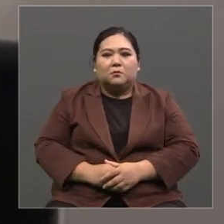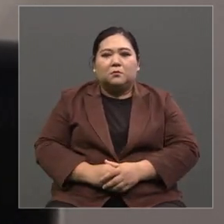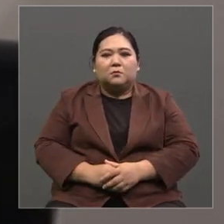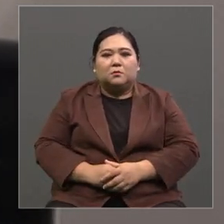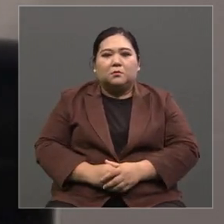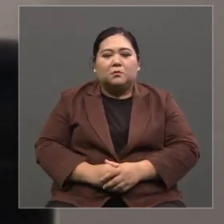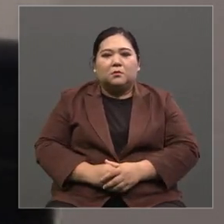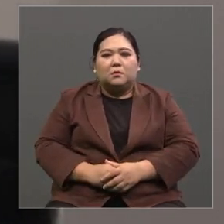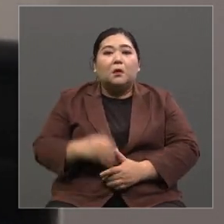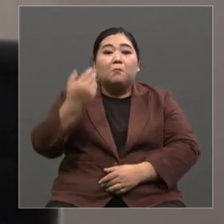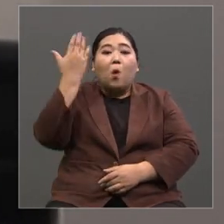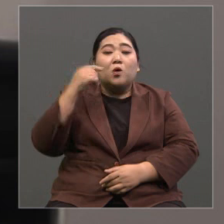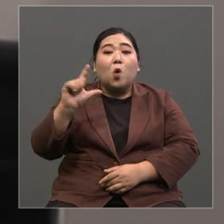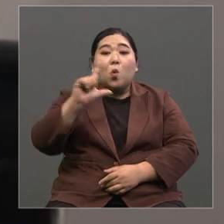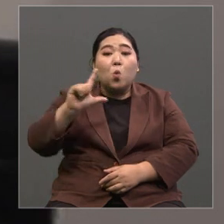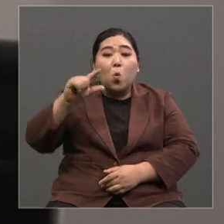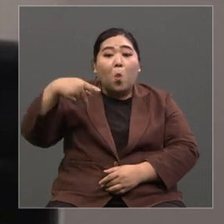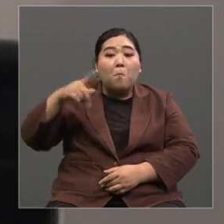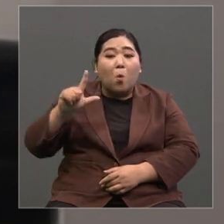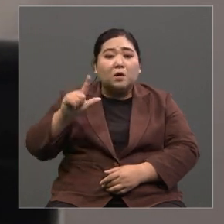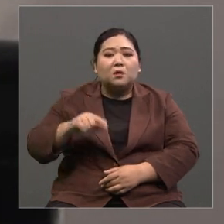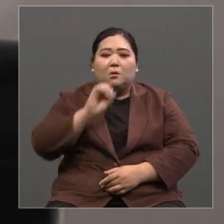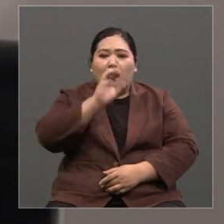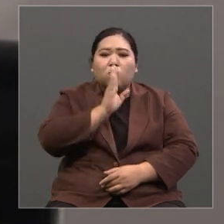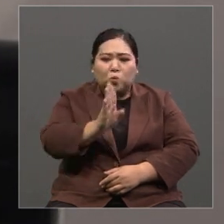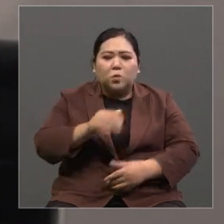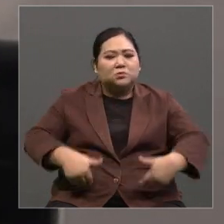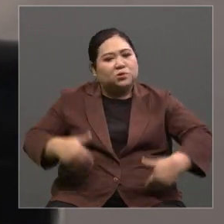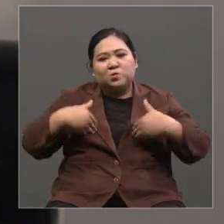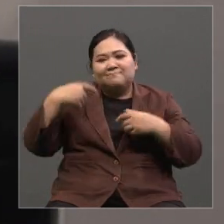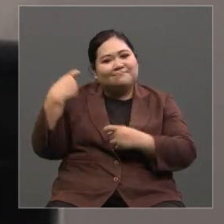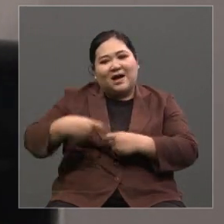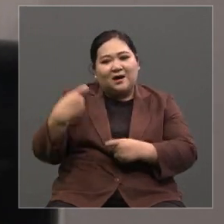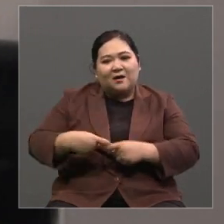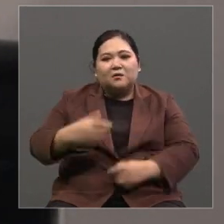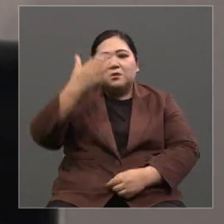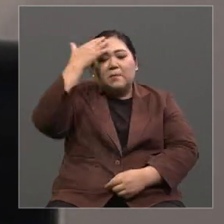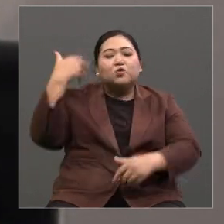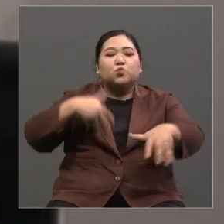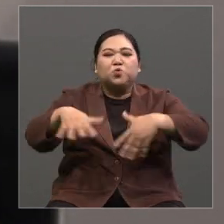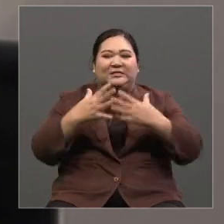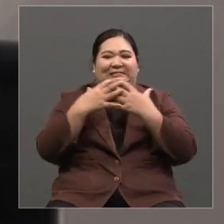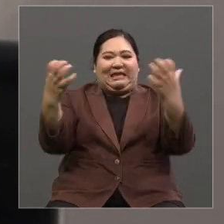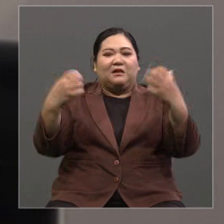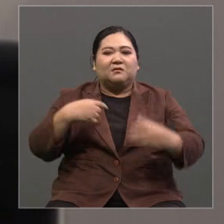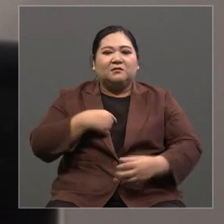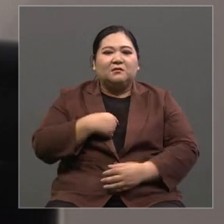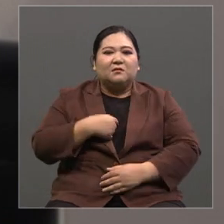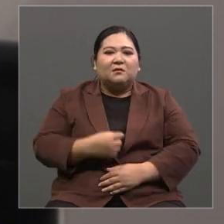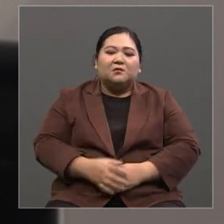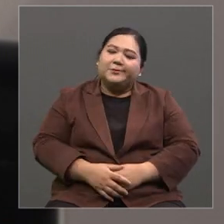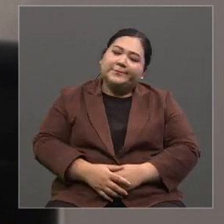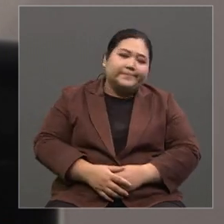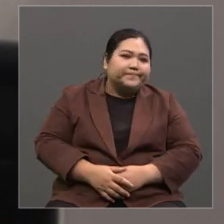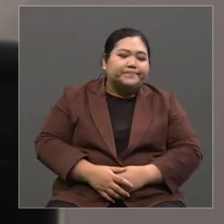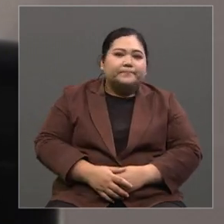ตอนผมทำคดีลุงพลน่ะชีวิตผมลำบากมากเพราะว่ากระแสสังคมเนี่ยเกลียดชังผมนะครับคือ